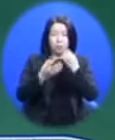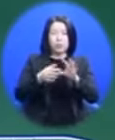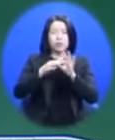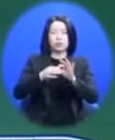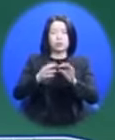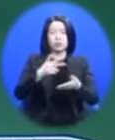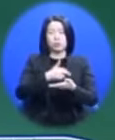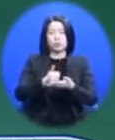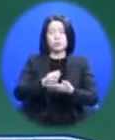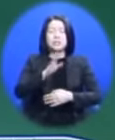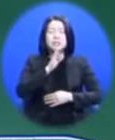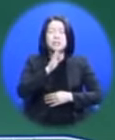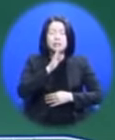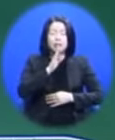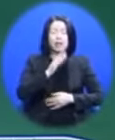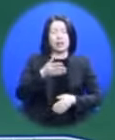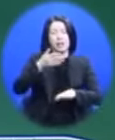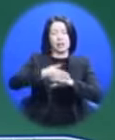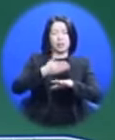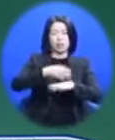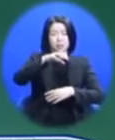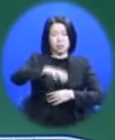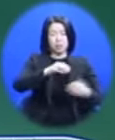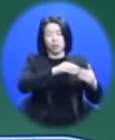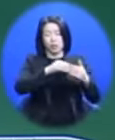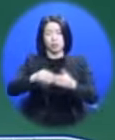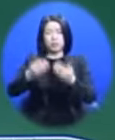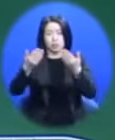저를 진정한 감사의 자리로 이끌어주셨습니다.